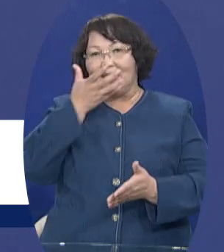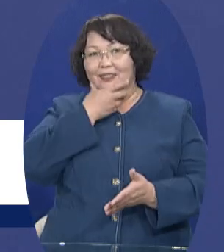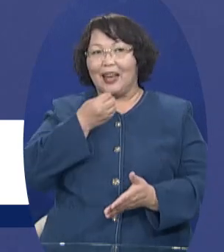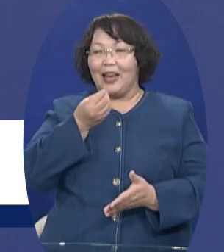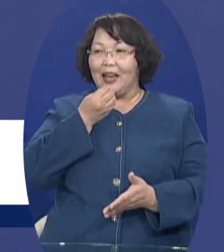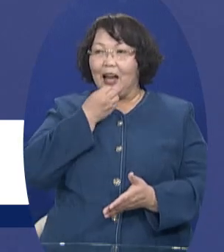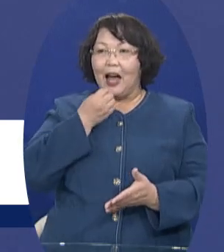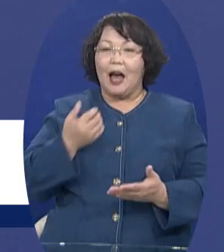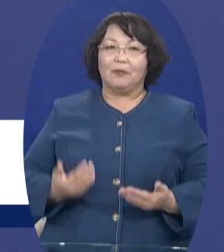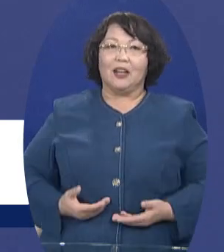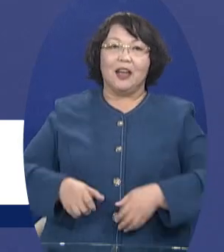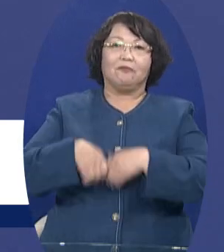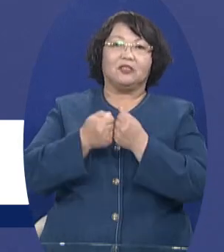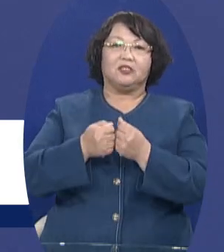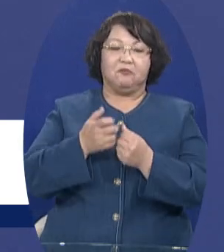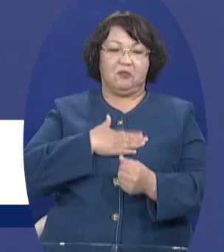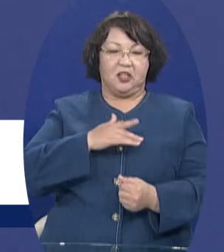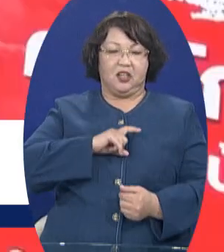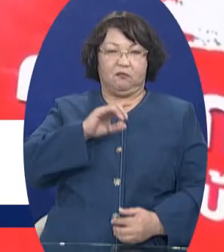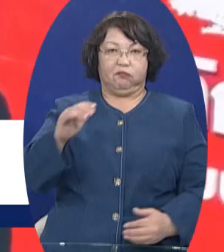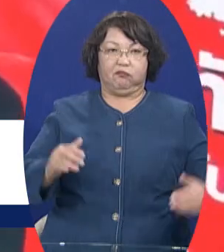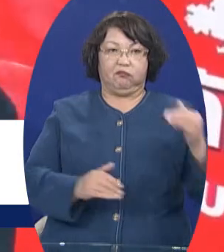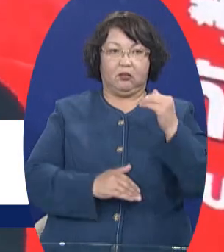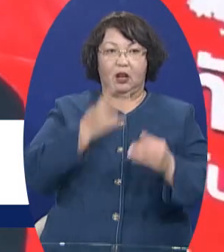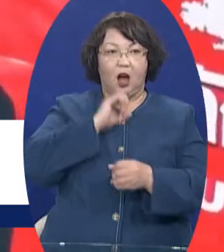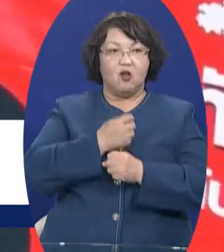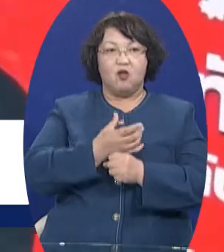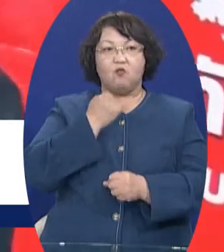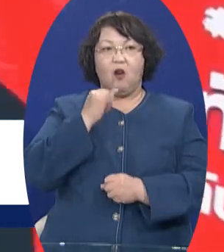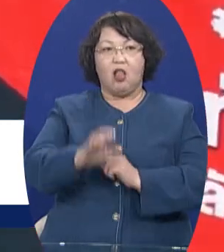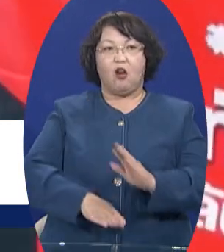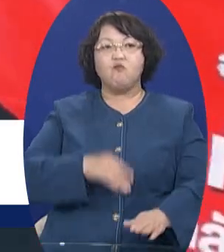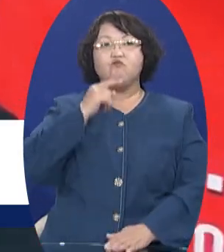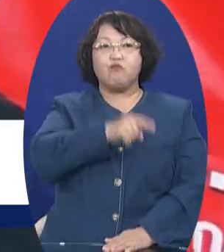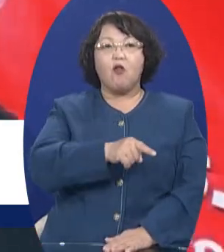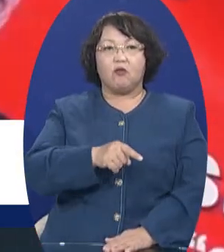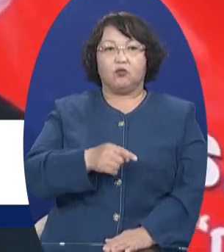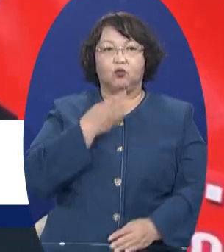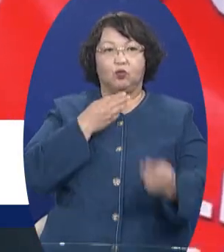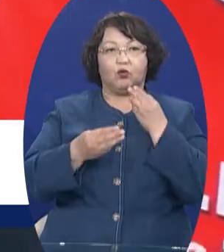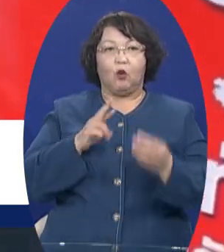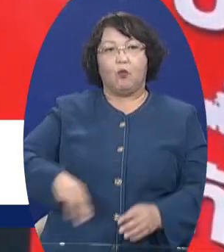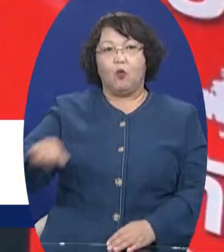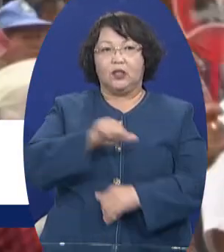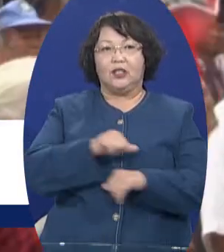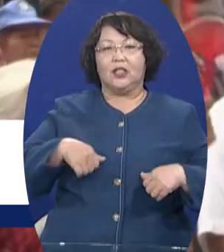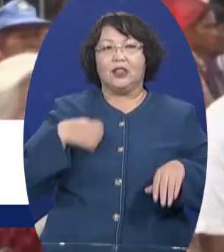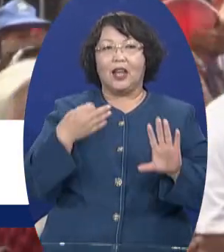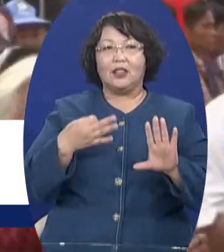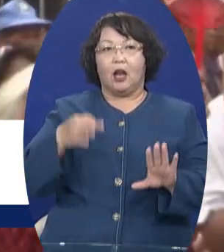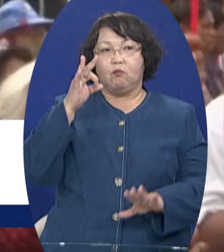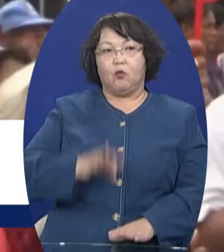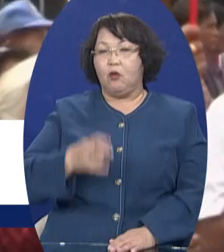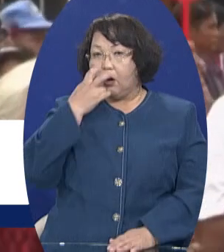хуваа хийсэн хариуцлагагүй алхам юм хэмээн шүүмжилжээ. Үүнээс гадна Япон улсын иргэдийн 88% нь одоо энэхүү төлөвлөгөөг